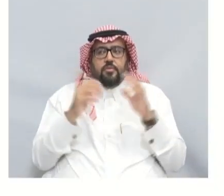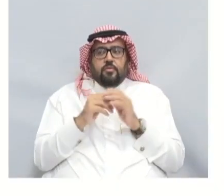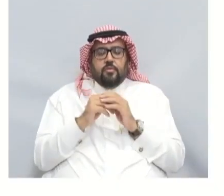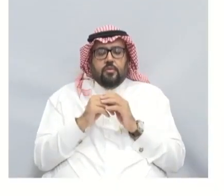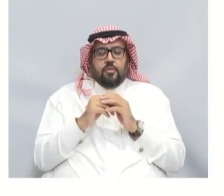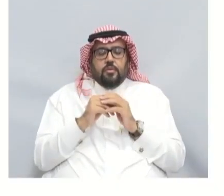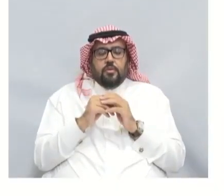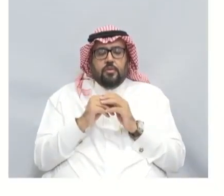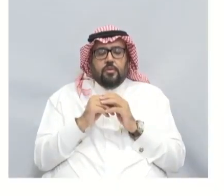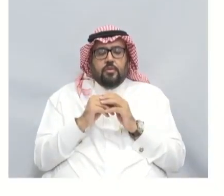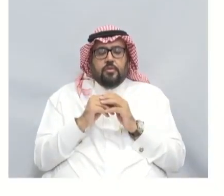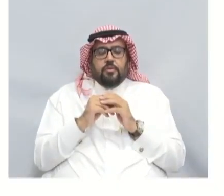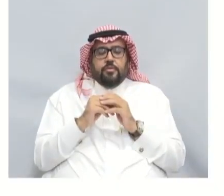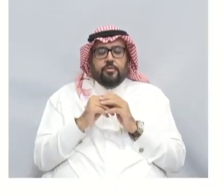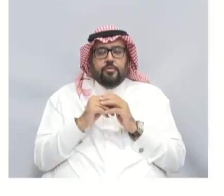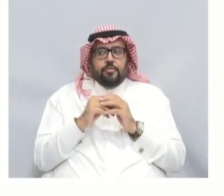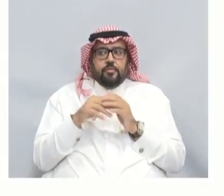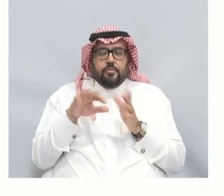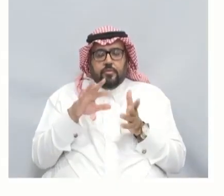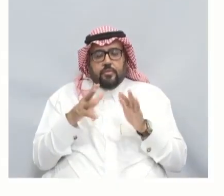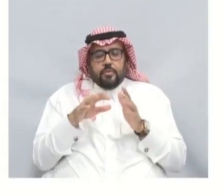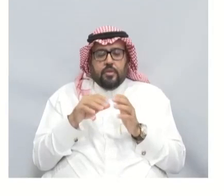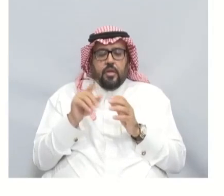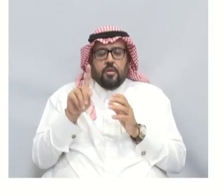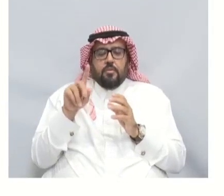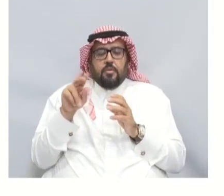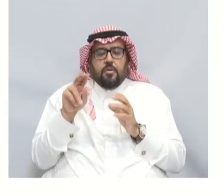الانفجار. أحيانا بعض البراكين